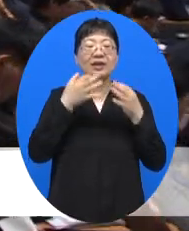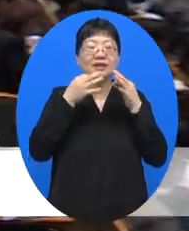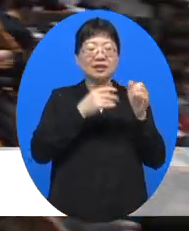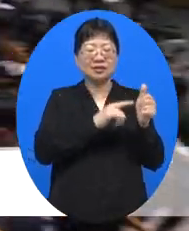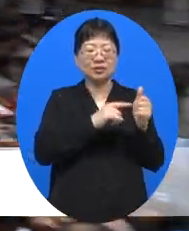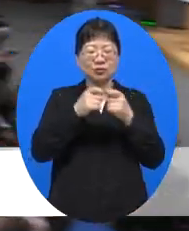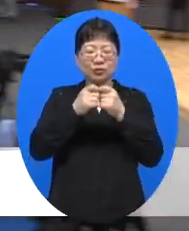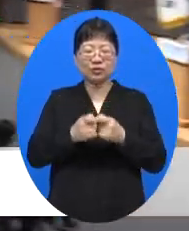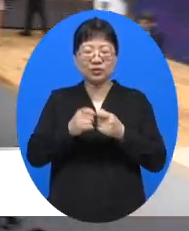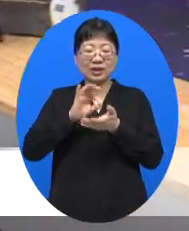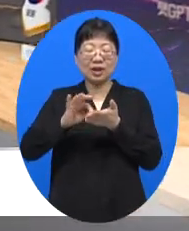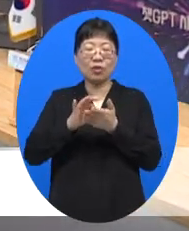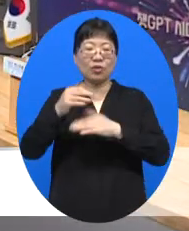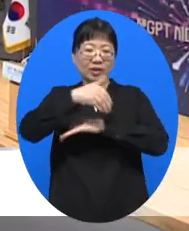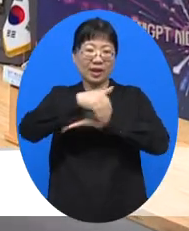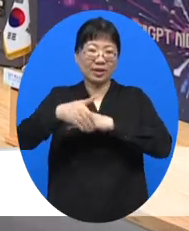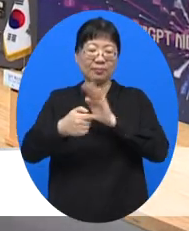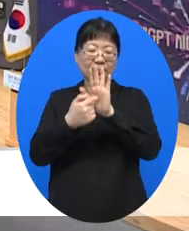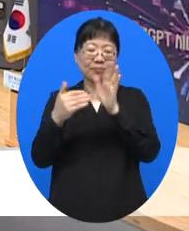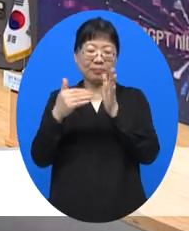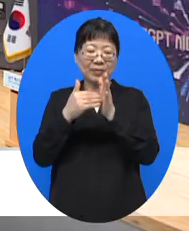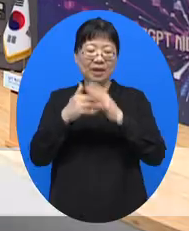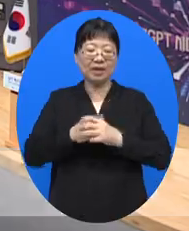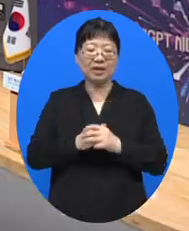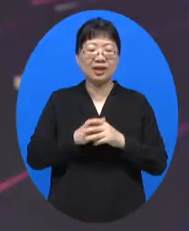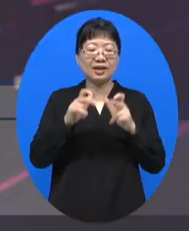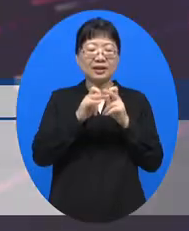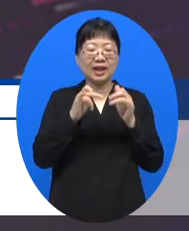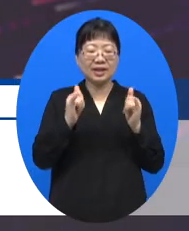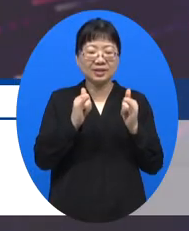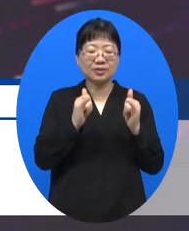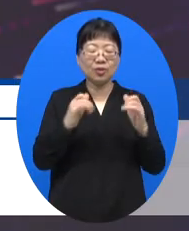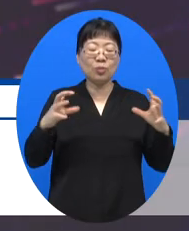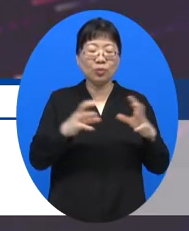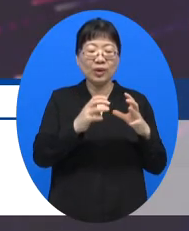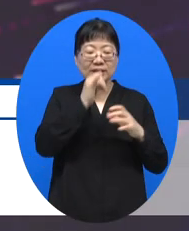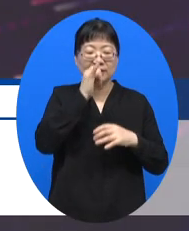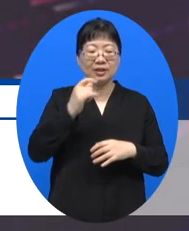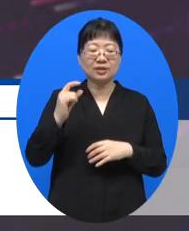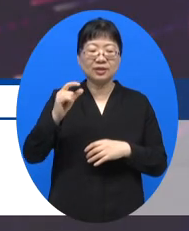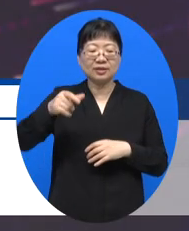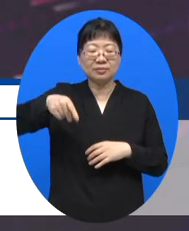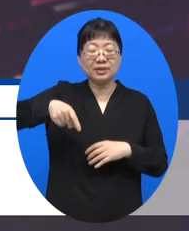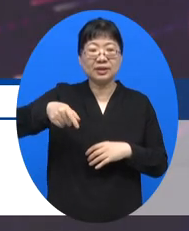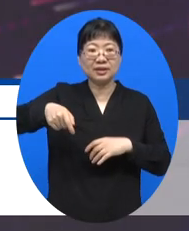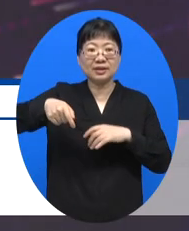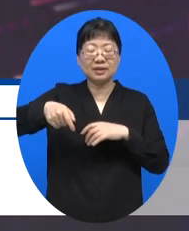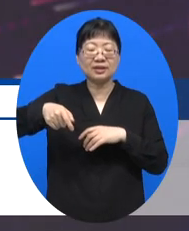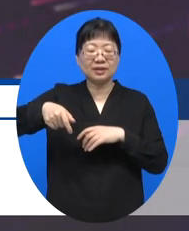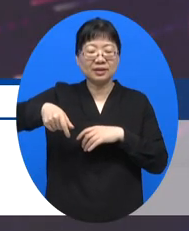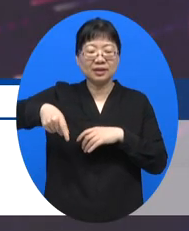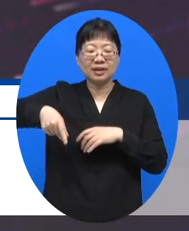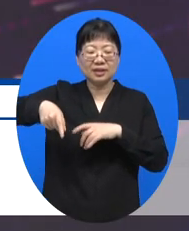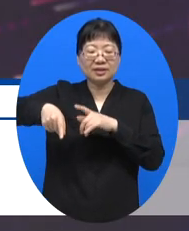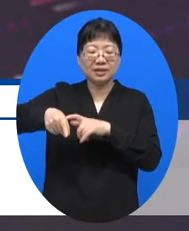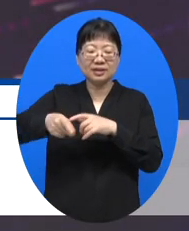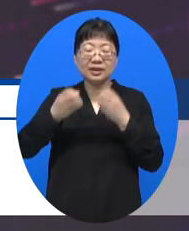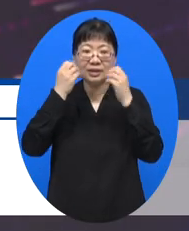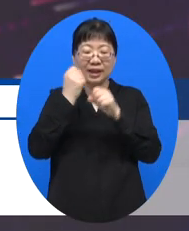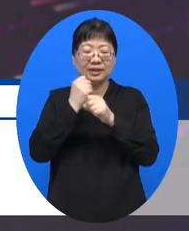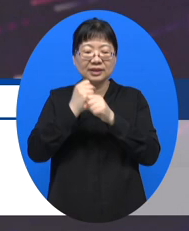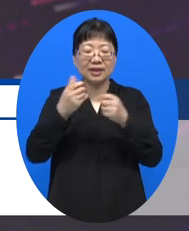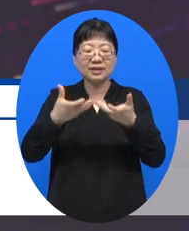이어 김동연 지사는 구체적 활용 계획도 밝혔습니다. 장애인으로 구성된 GPT 창작단